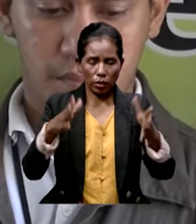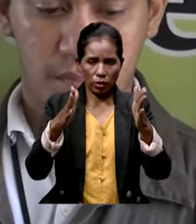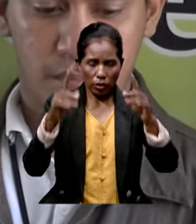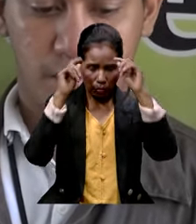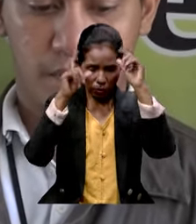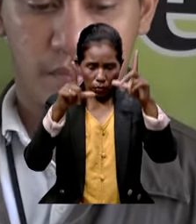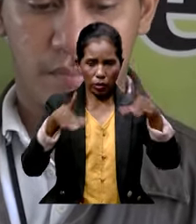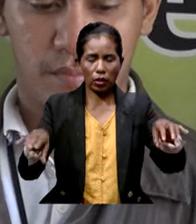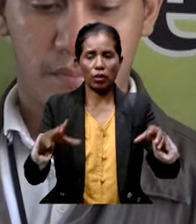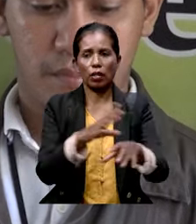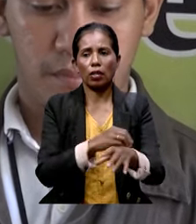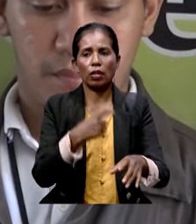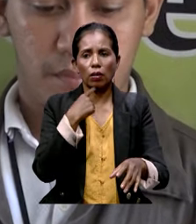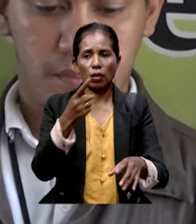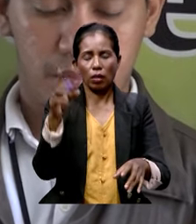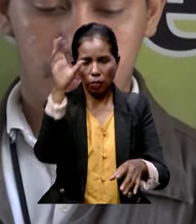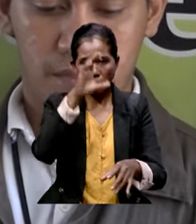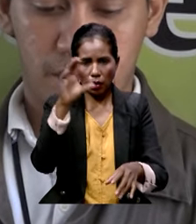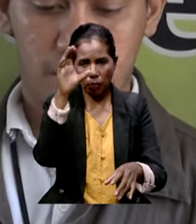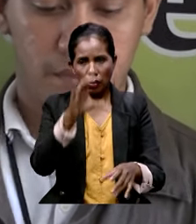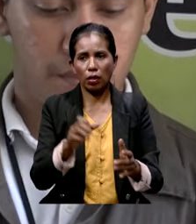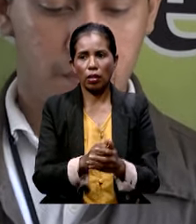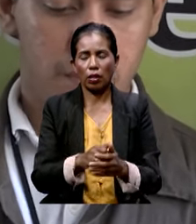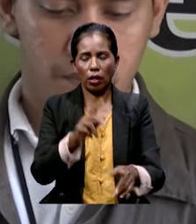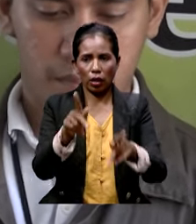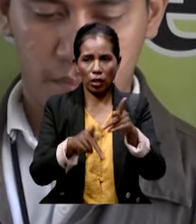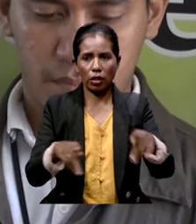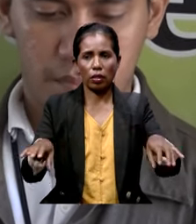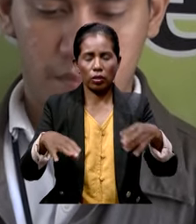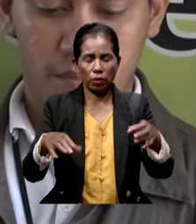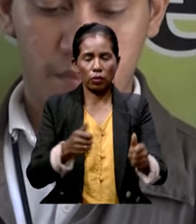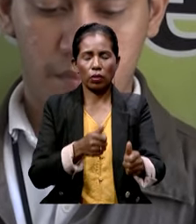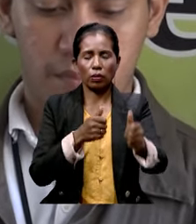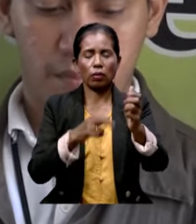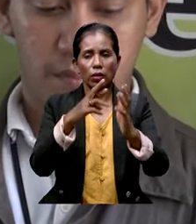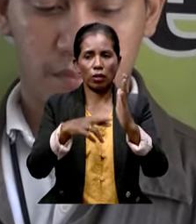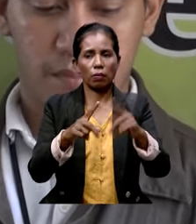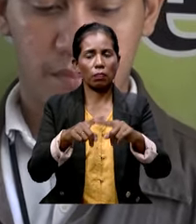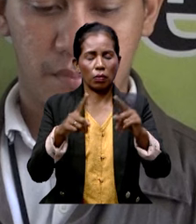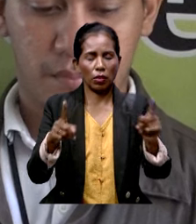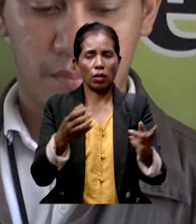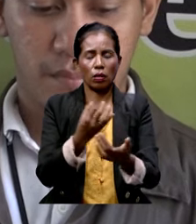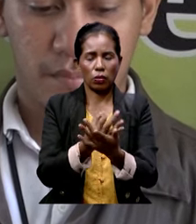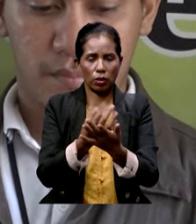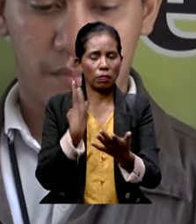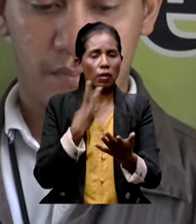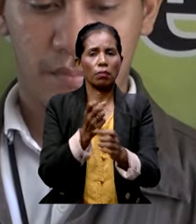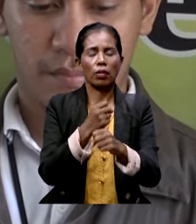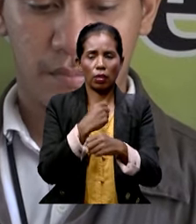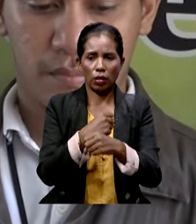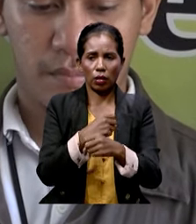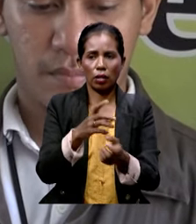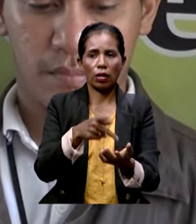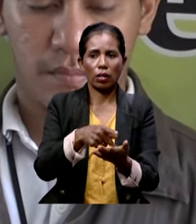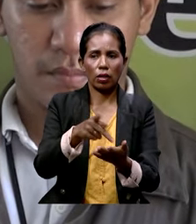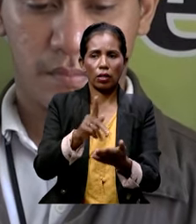forsa. Anesa sira ruka ami babuka klienti, servisu tio tarjetu, be lukru nebe ma kami halo, etang i